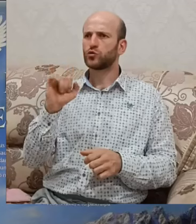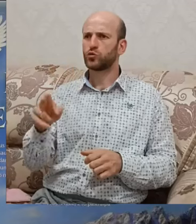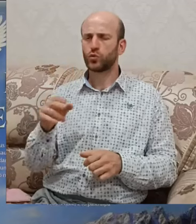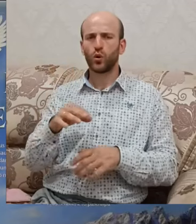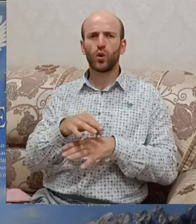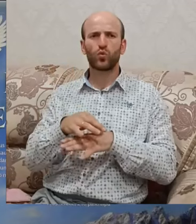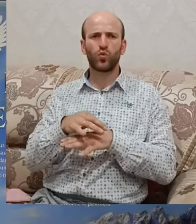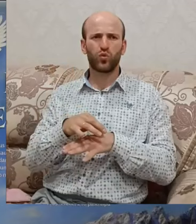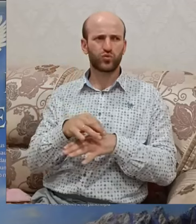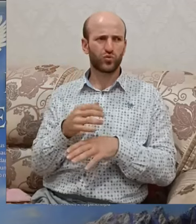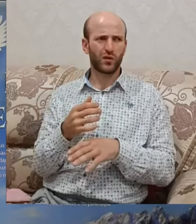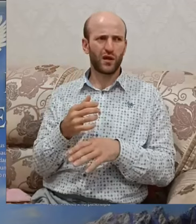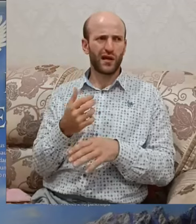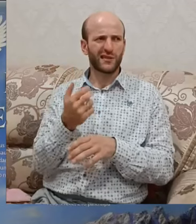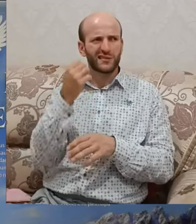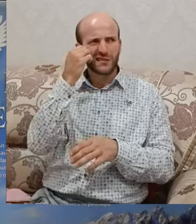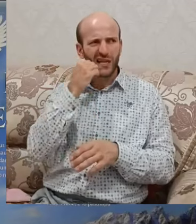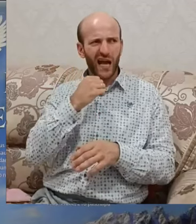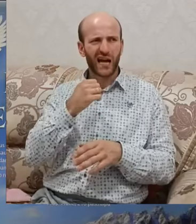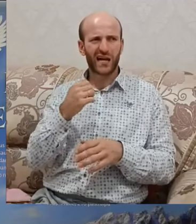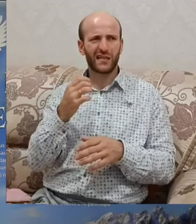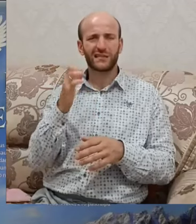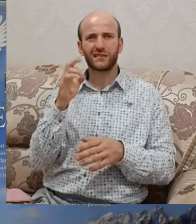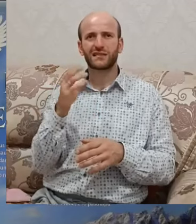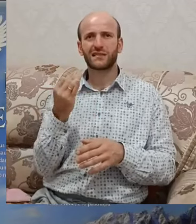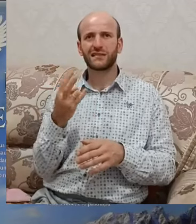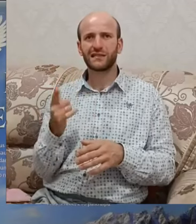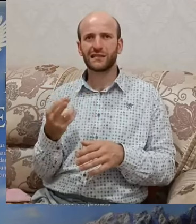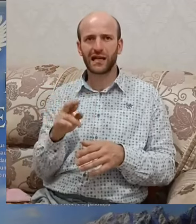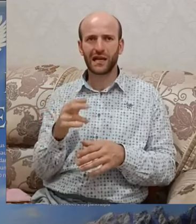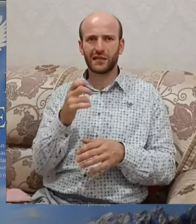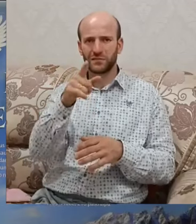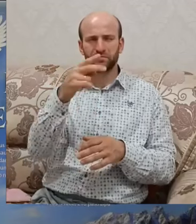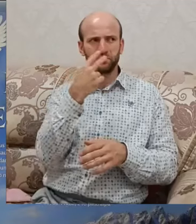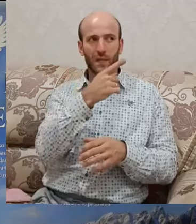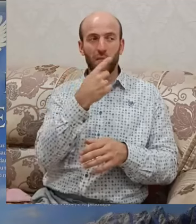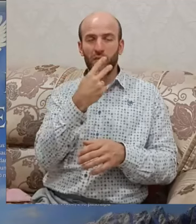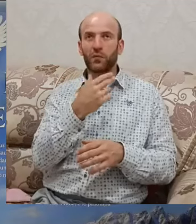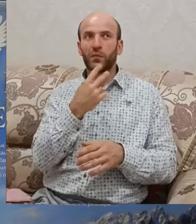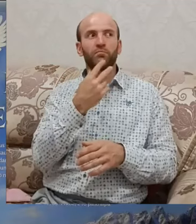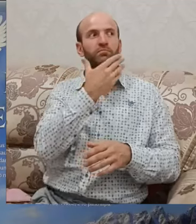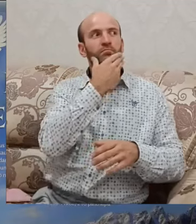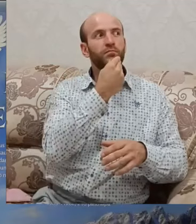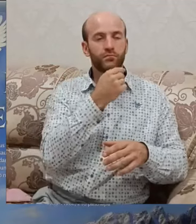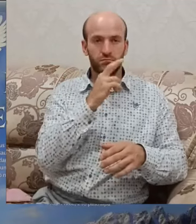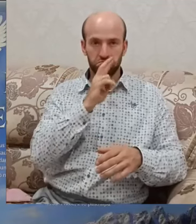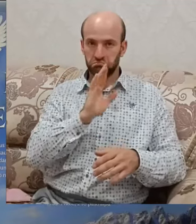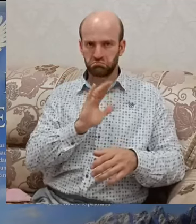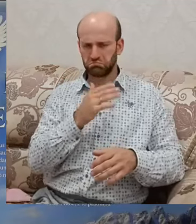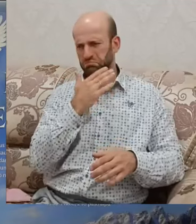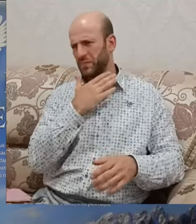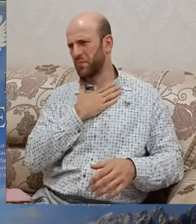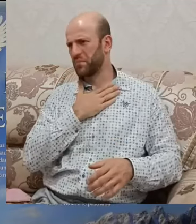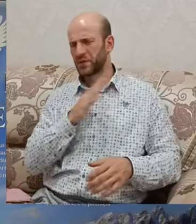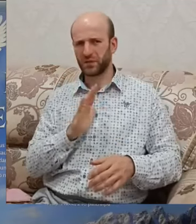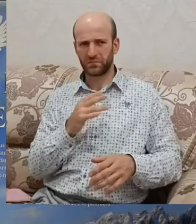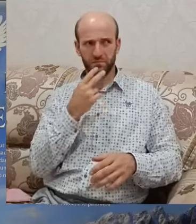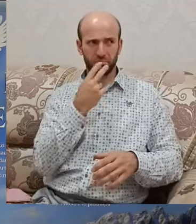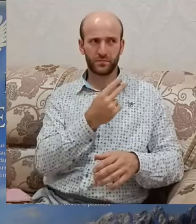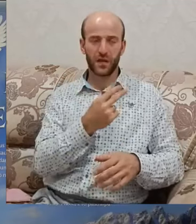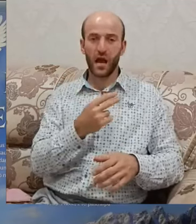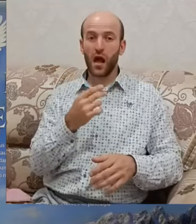сеной подангть. Это старая скиния. Ir kada mes žiūrime į viešpatį Jėzų Kristų. И когда мы смотрим на Господа Иисуса Христа. Жоди сако, kad